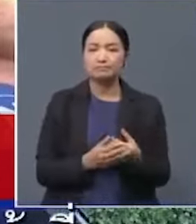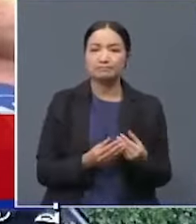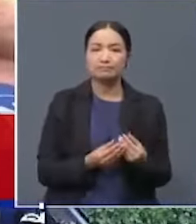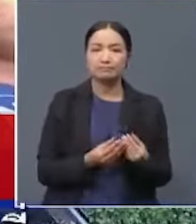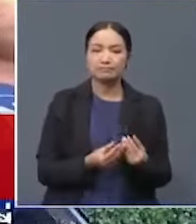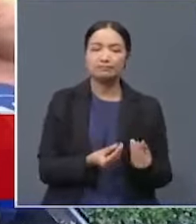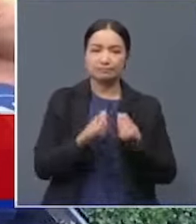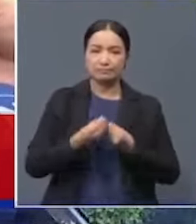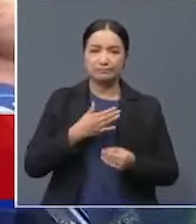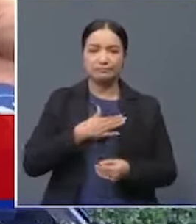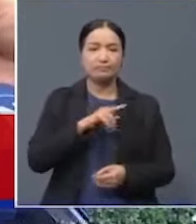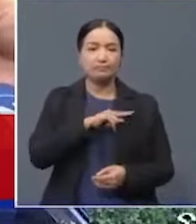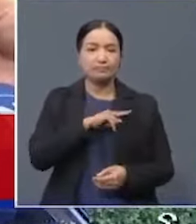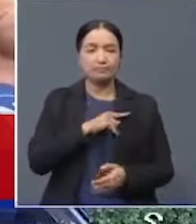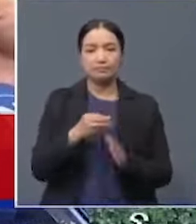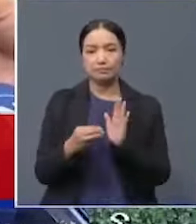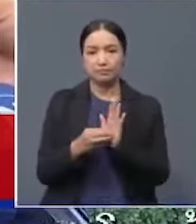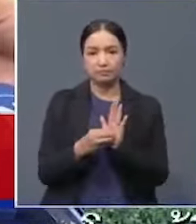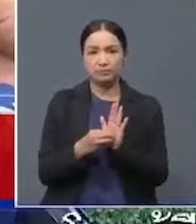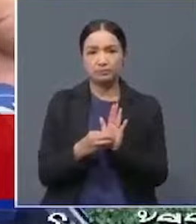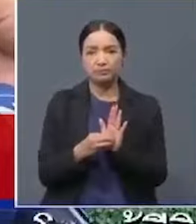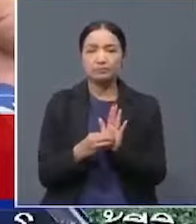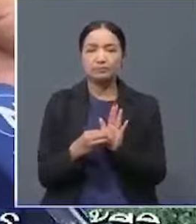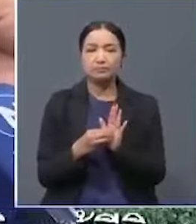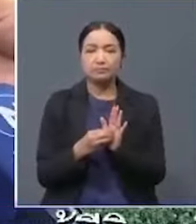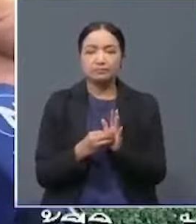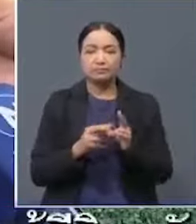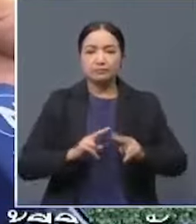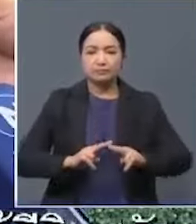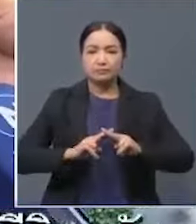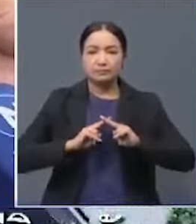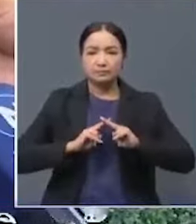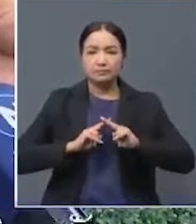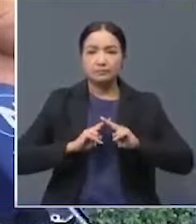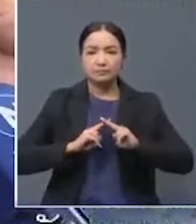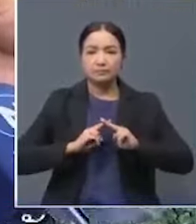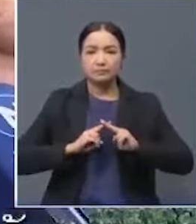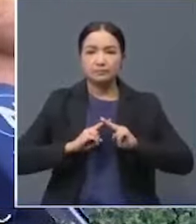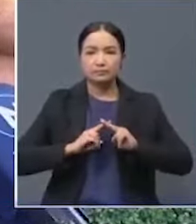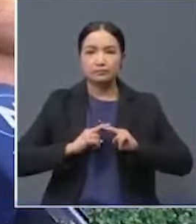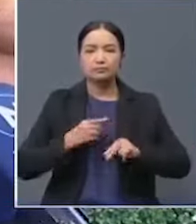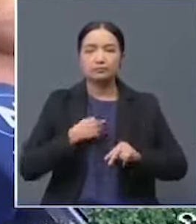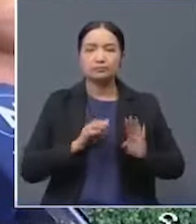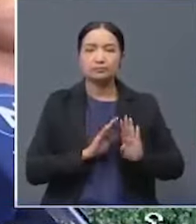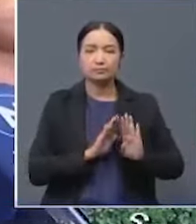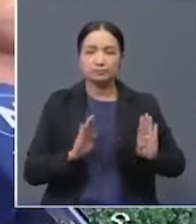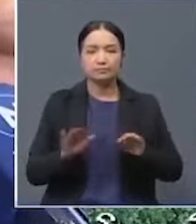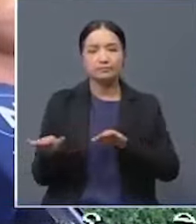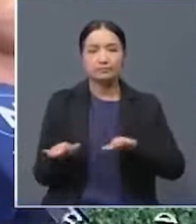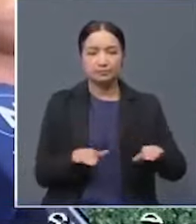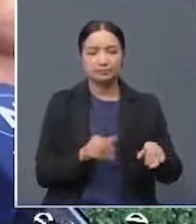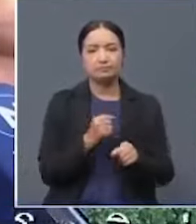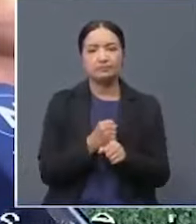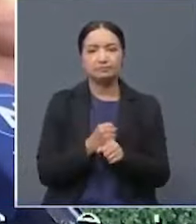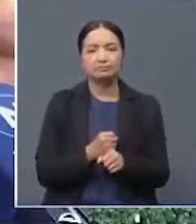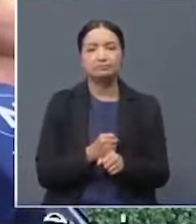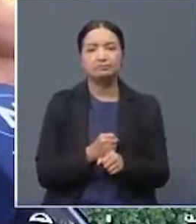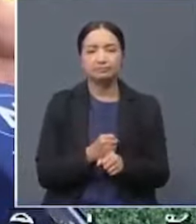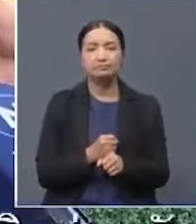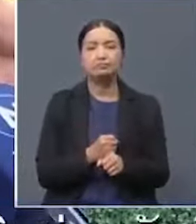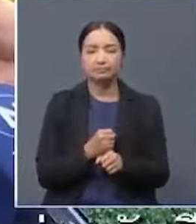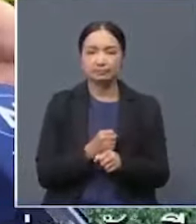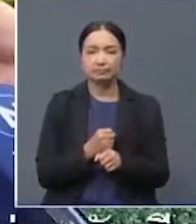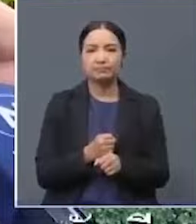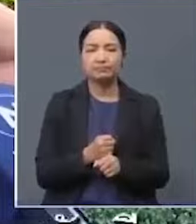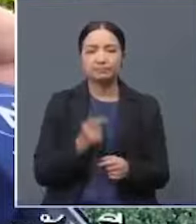ายให้รับผิดชอบพื้นที่กรุงเทพมหานครส่วนตัวของคุณธีรรัตน์เองค่ะก็เปิดใจบอกพร้อมทำหน้าที่มุ่งทำ